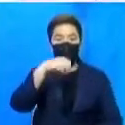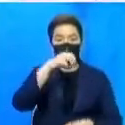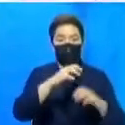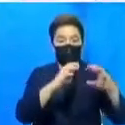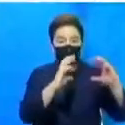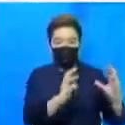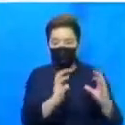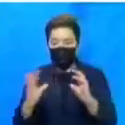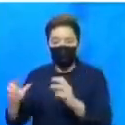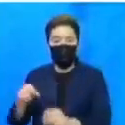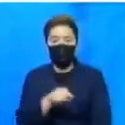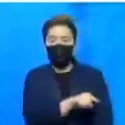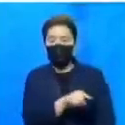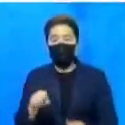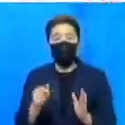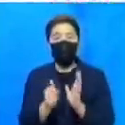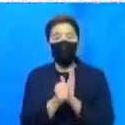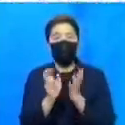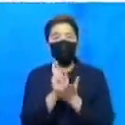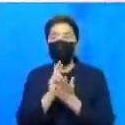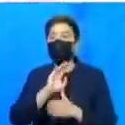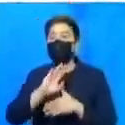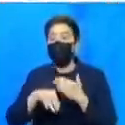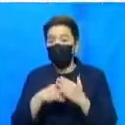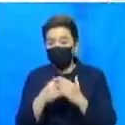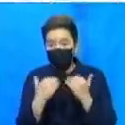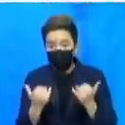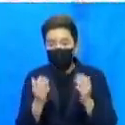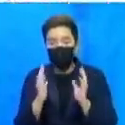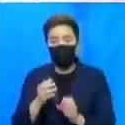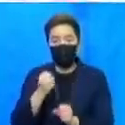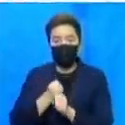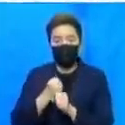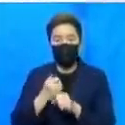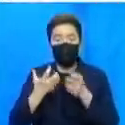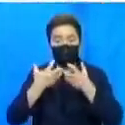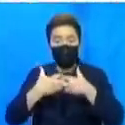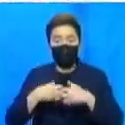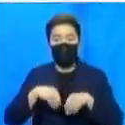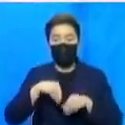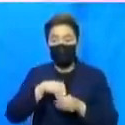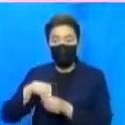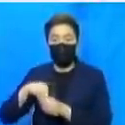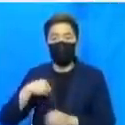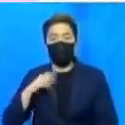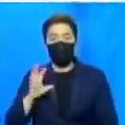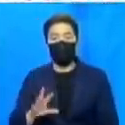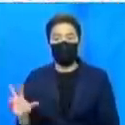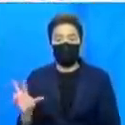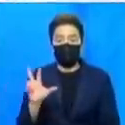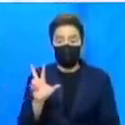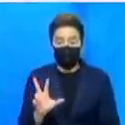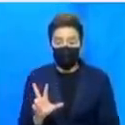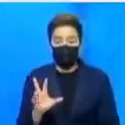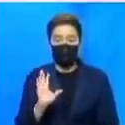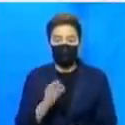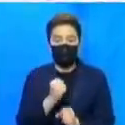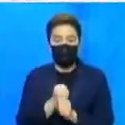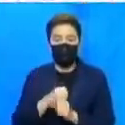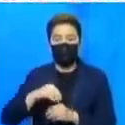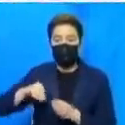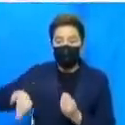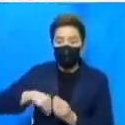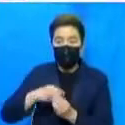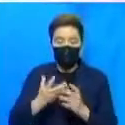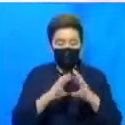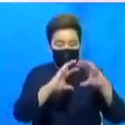มัติทำการออกรางวัลทุกรางวัลและพนักงานประจำเครื่องออกรางวัลจำนวน3คนโดยพนักงานจะสลับกันขึ้นไ